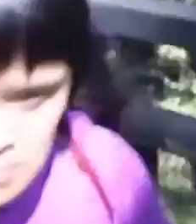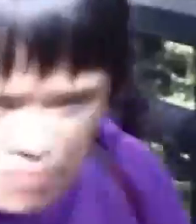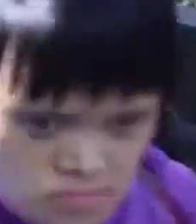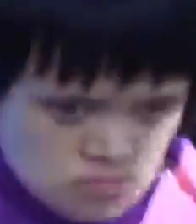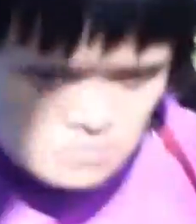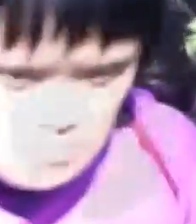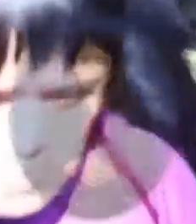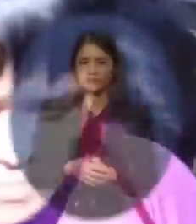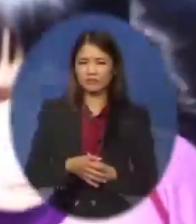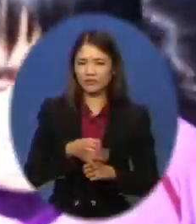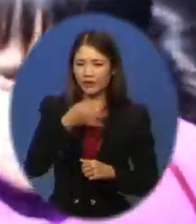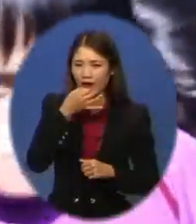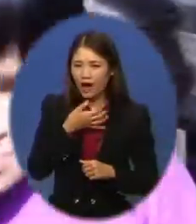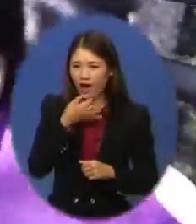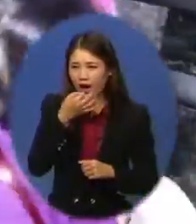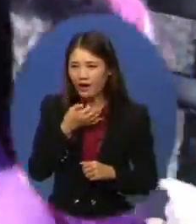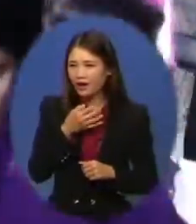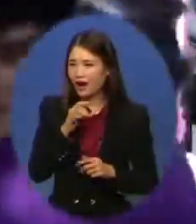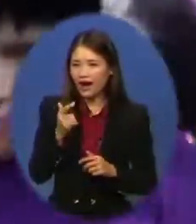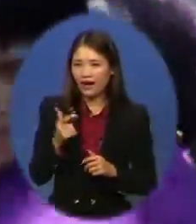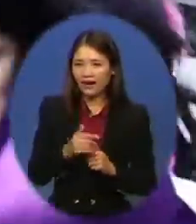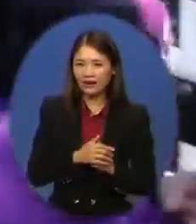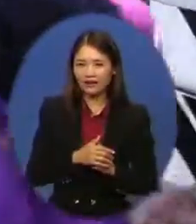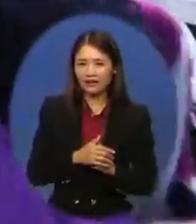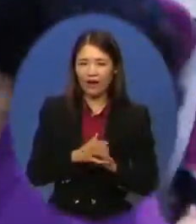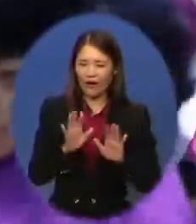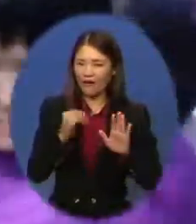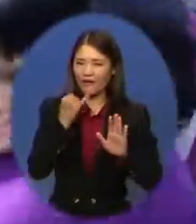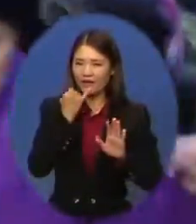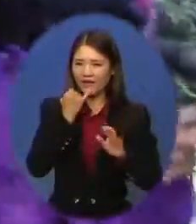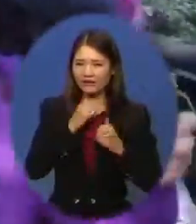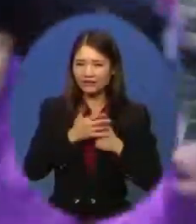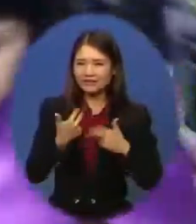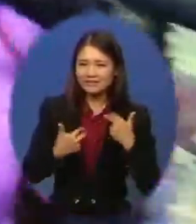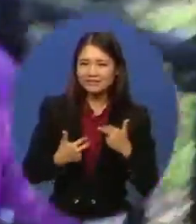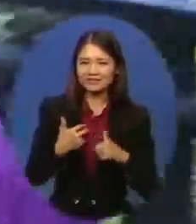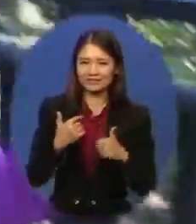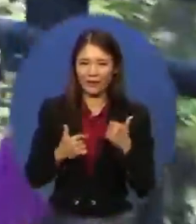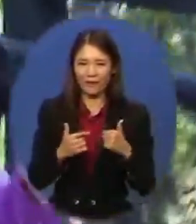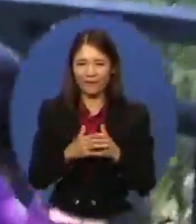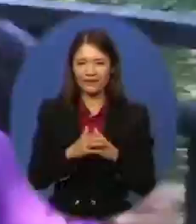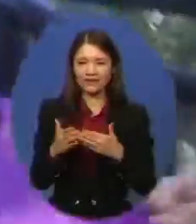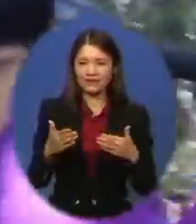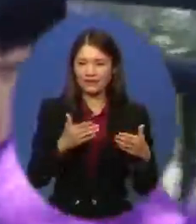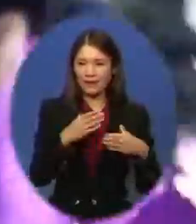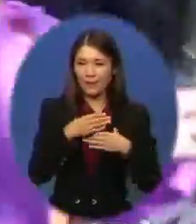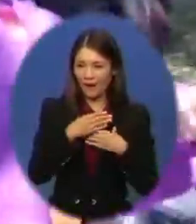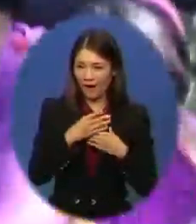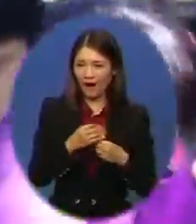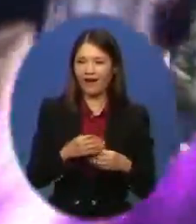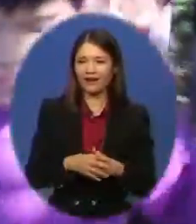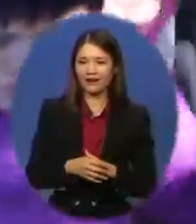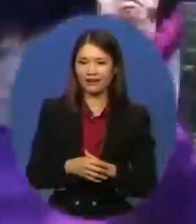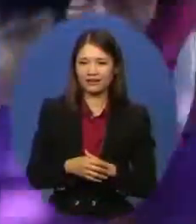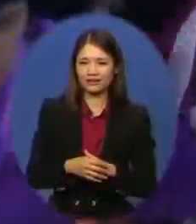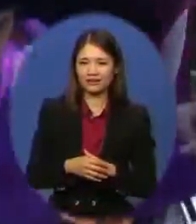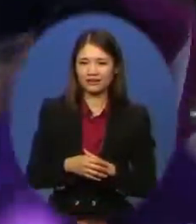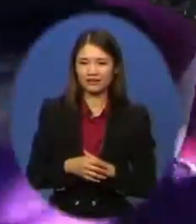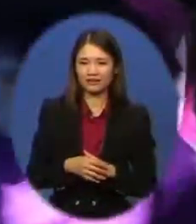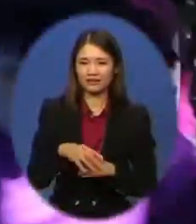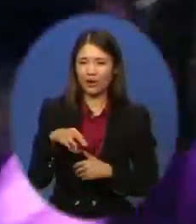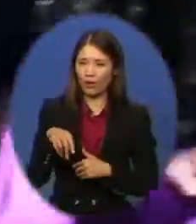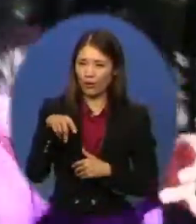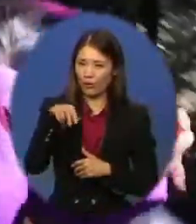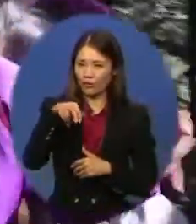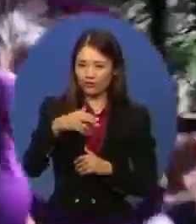산행길 힘드시진 않으세요? 네, 힘 안 들고 너무 즐거워요. 기뻐요. 길이 편안해요. 걷는 게